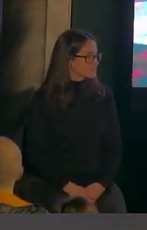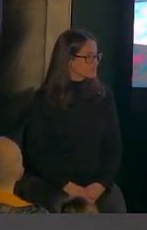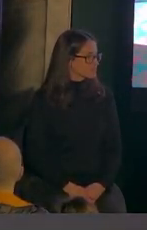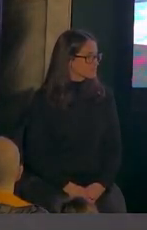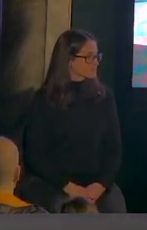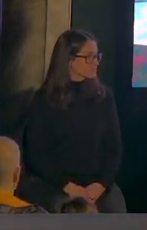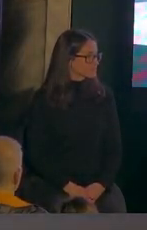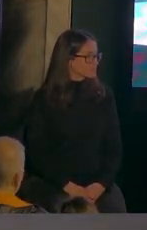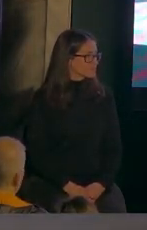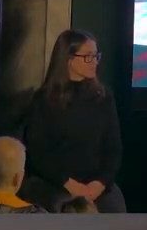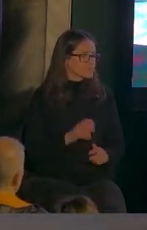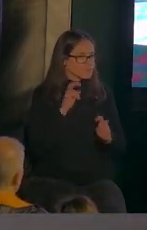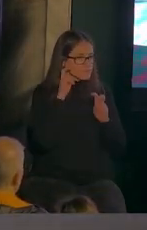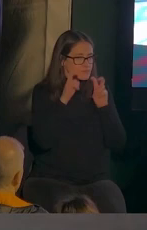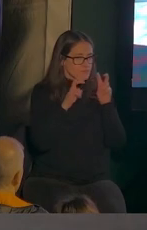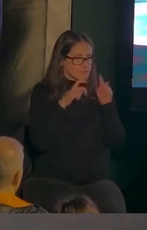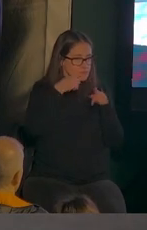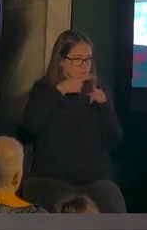Intentar-la ficar al centre.